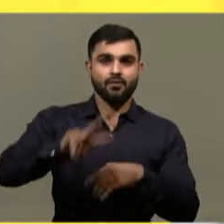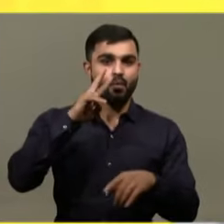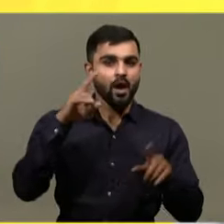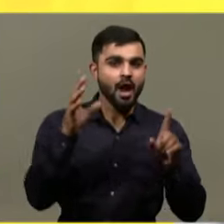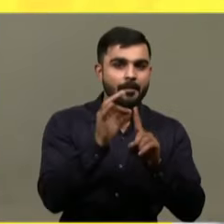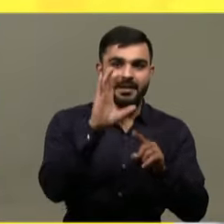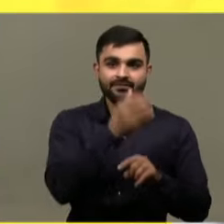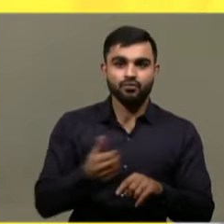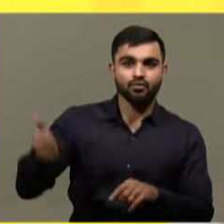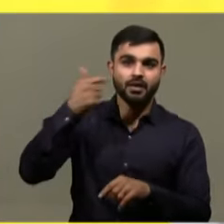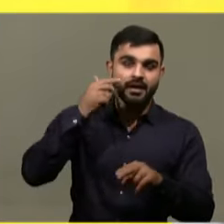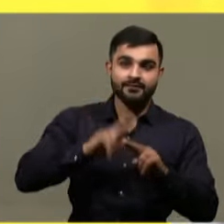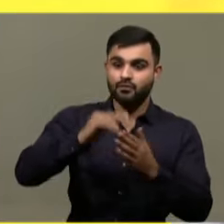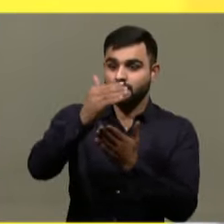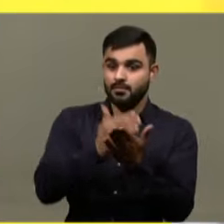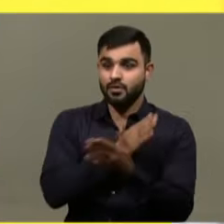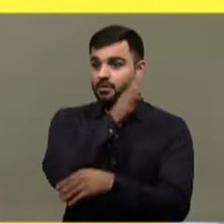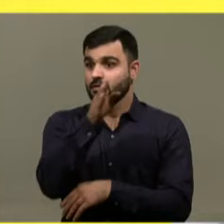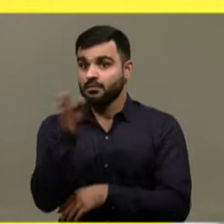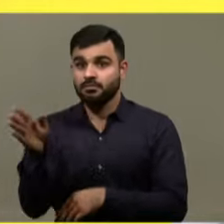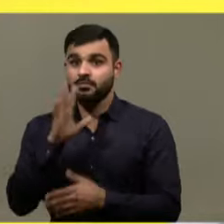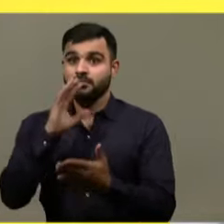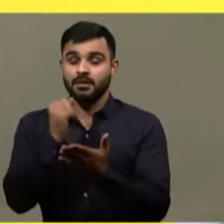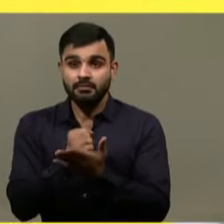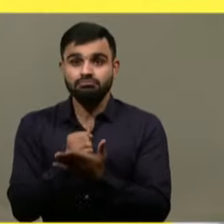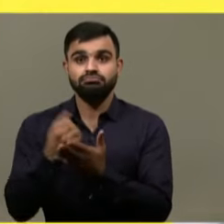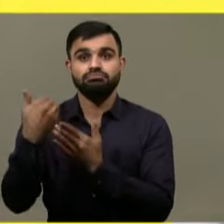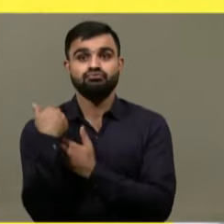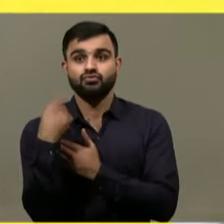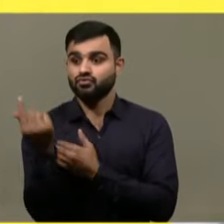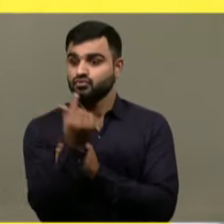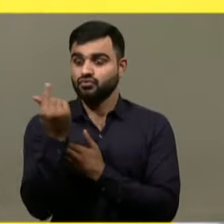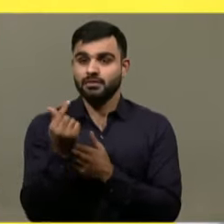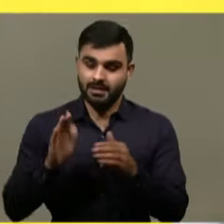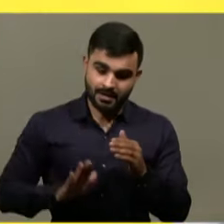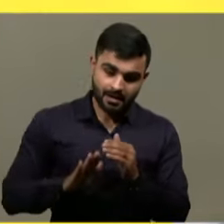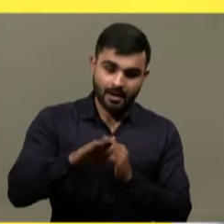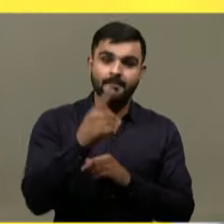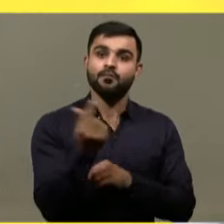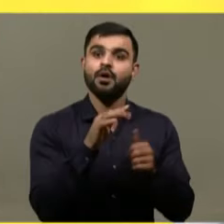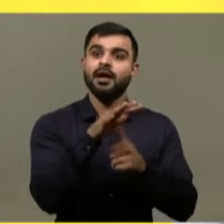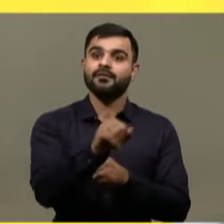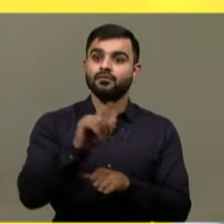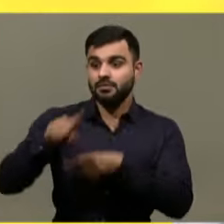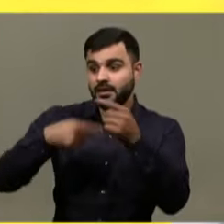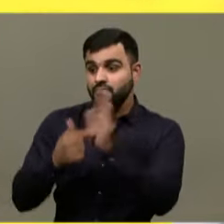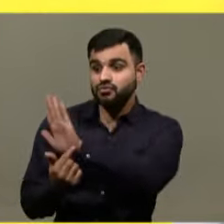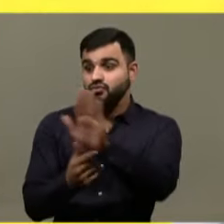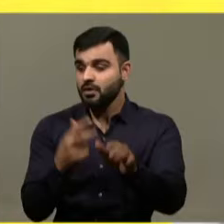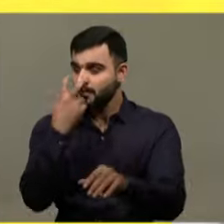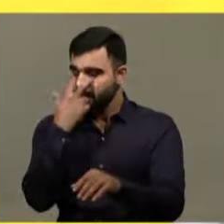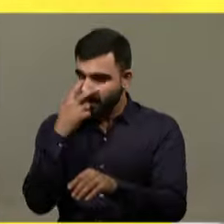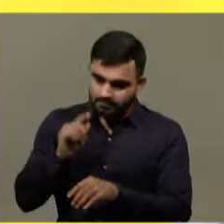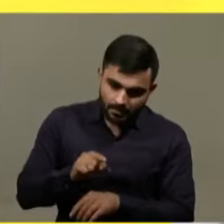गेस्ट है अगर वो किसी भी फंक्शन में जा रहे हैं सो दे शुड मेक इट प्रायरिटी टू यूज ओनली द रम एक्सेस बिकॉज देन इट विल शो देम द ब्लाइंड